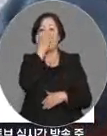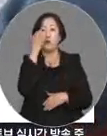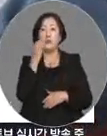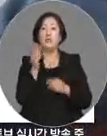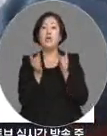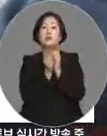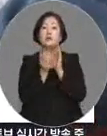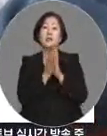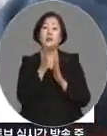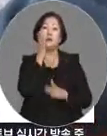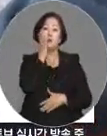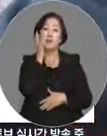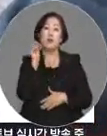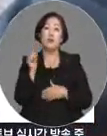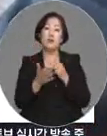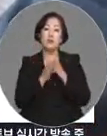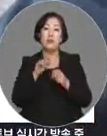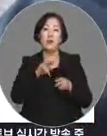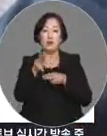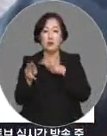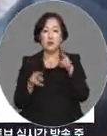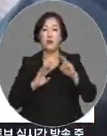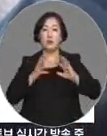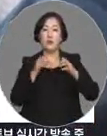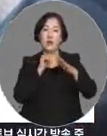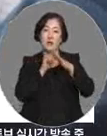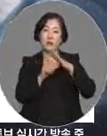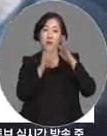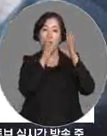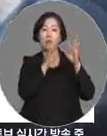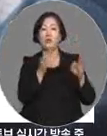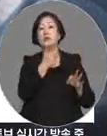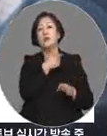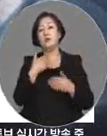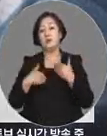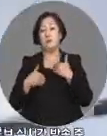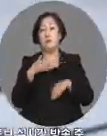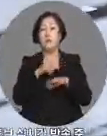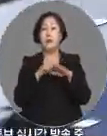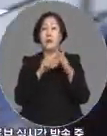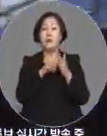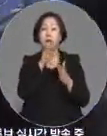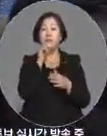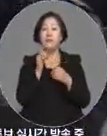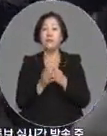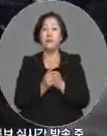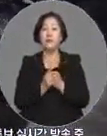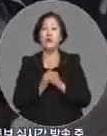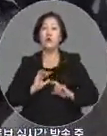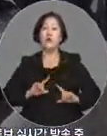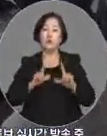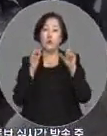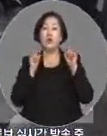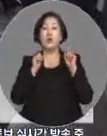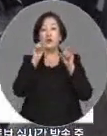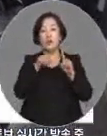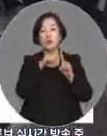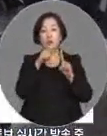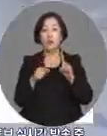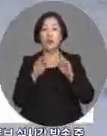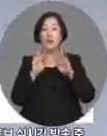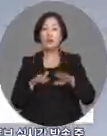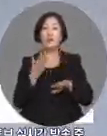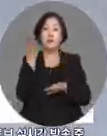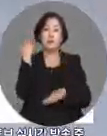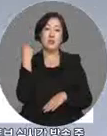울산에서 그 올림픽 쇼트트랙 국가대표를 보니까 기쁘고 설레요. 울산에서 동계체전 쇼트트랙 경기가 열리는 건